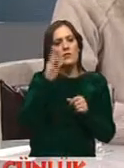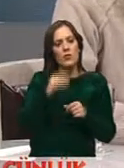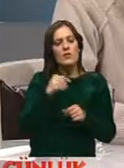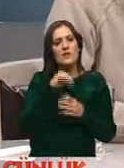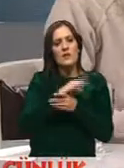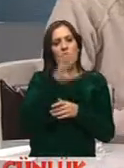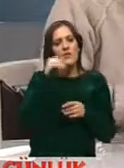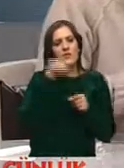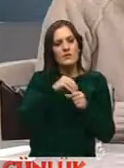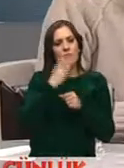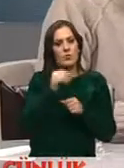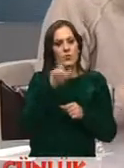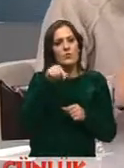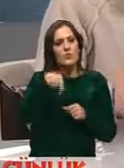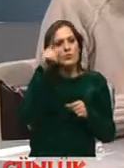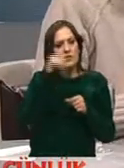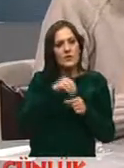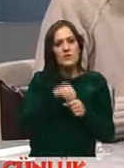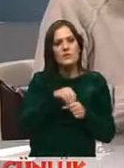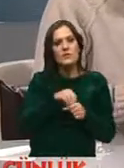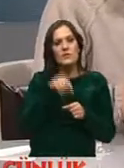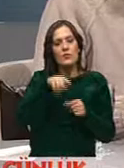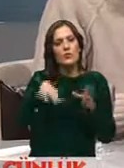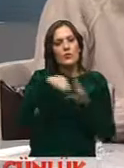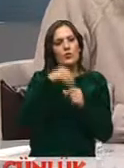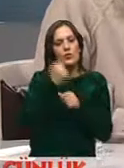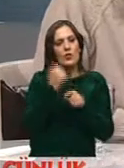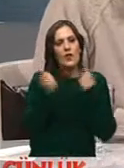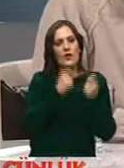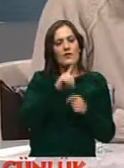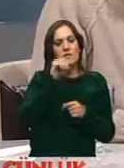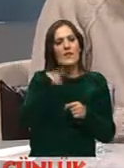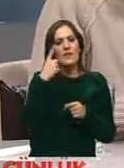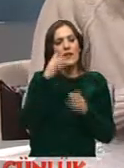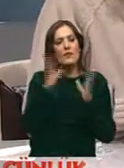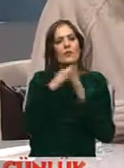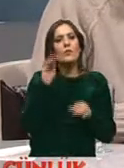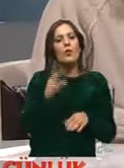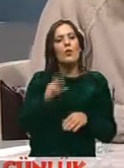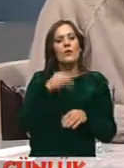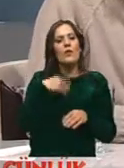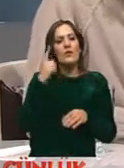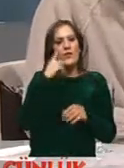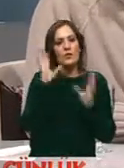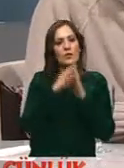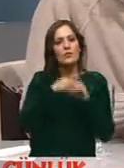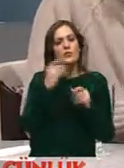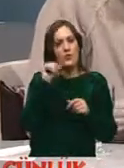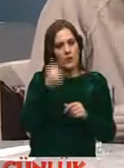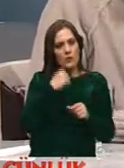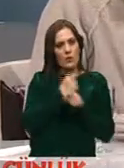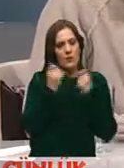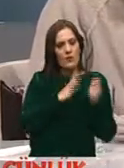Sanat herkes için olmalı. Ve de bunun için bu bütün görev sadece devlet kurumlarına düşmüyor. Devlet kurumlarına çok önemli görevler düşüyor